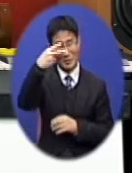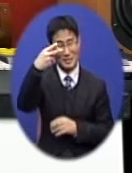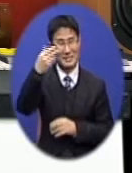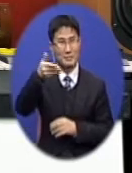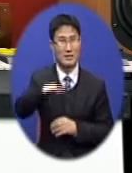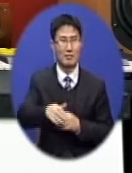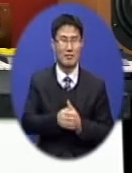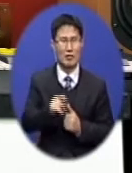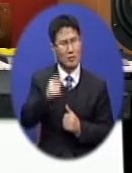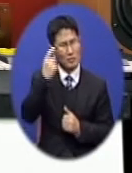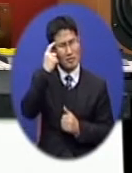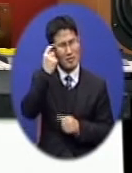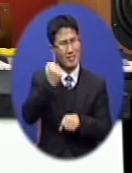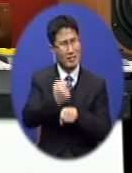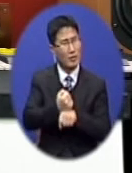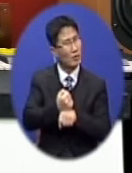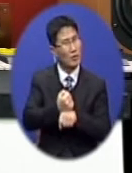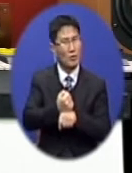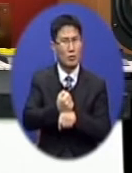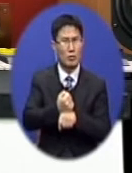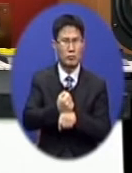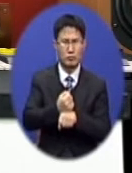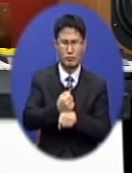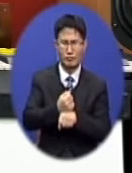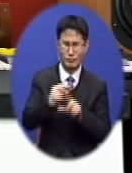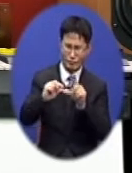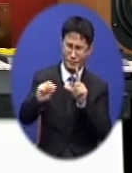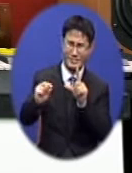됐지만 네. 예, 이런 생각까지 한다는 건 참 드문 일인 것 같아요. 그래요. 예.